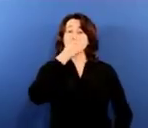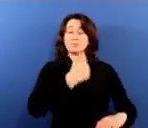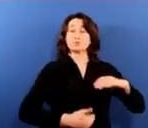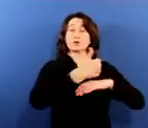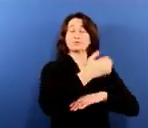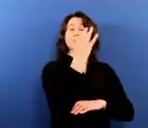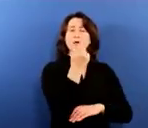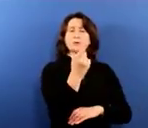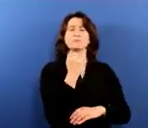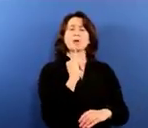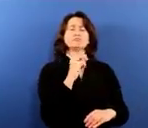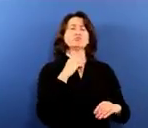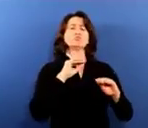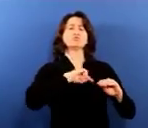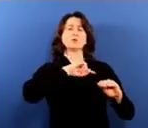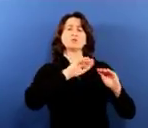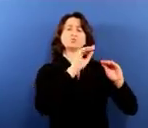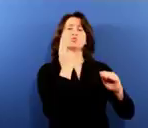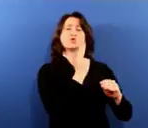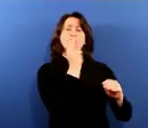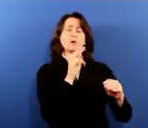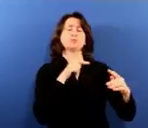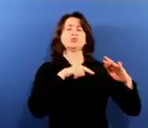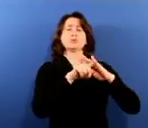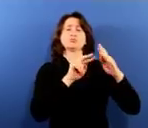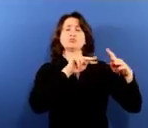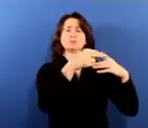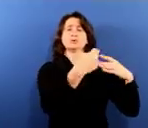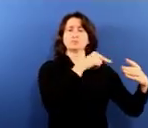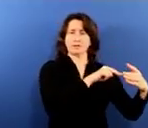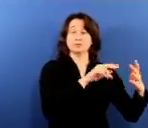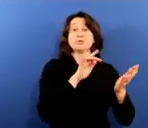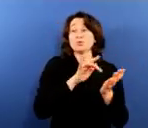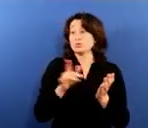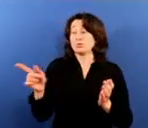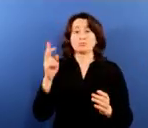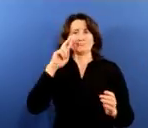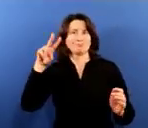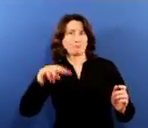jaso dira. Bizkaiko Foru Aldundiak sailkapenaren gailurra lortu du eta ebaluazio horrek indartu